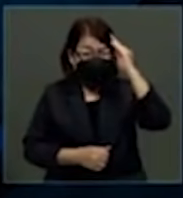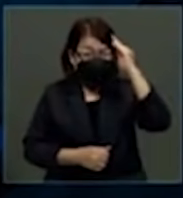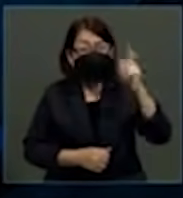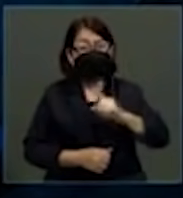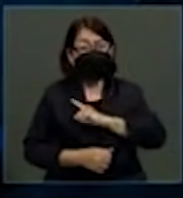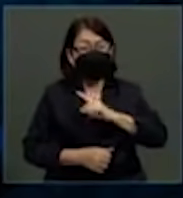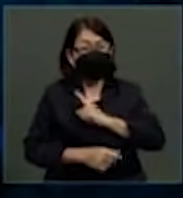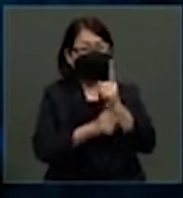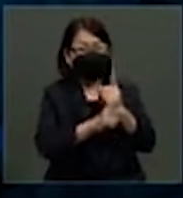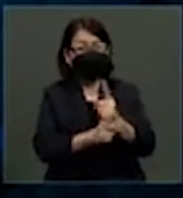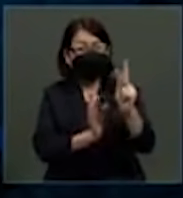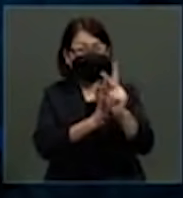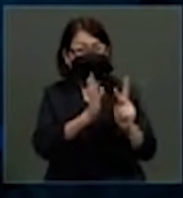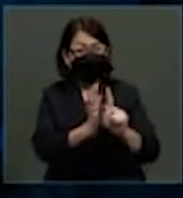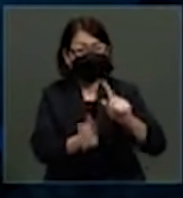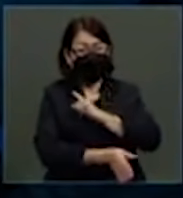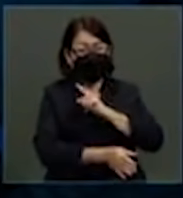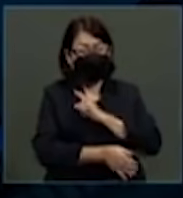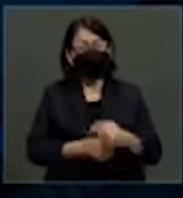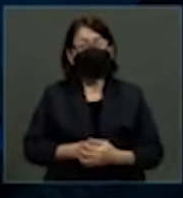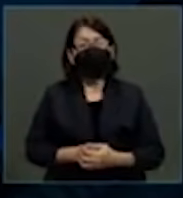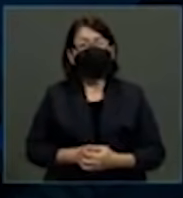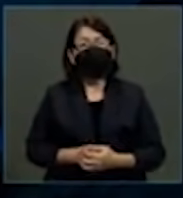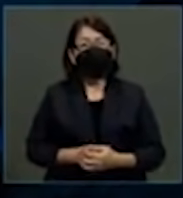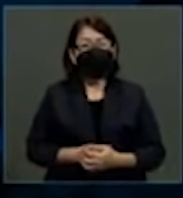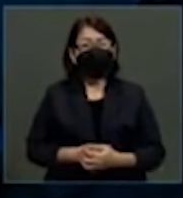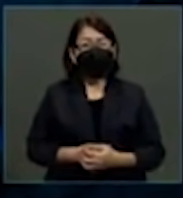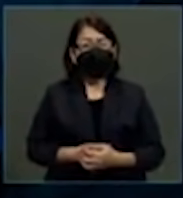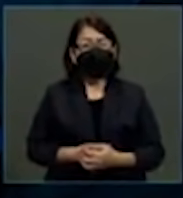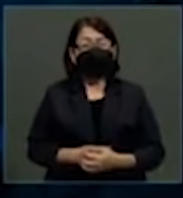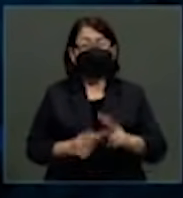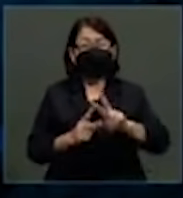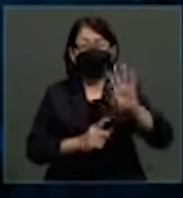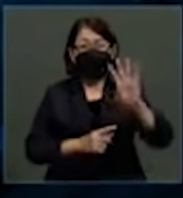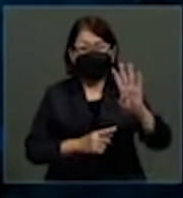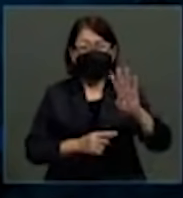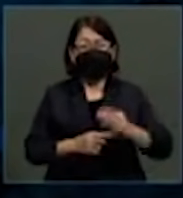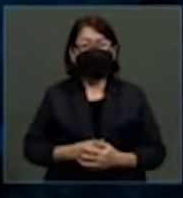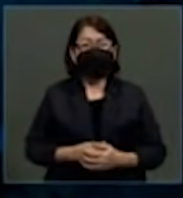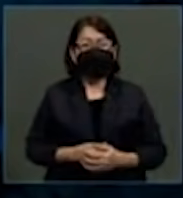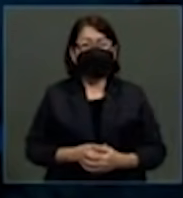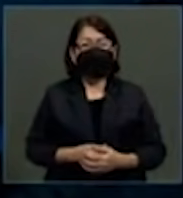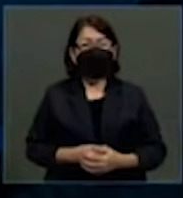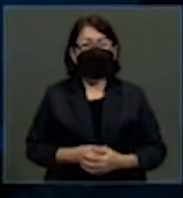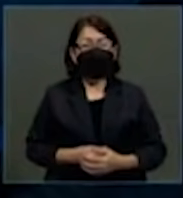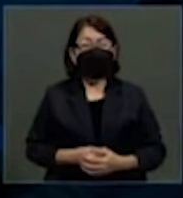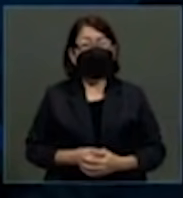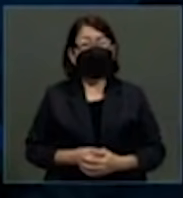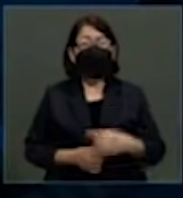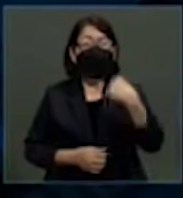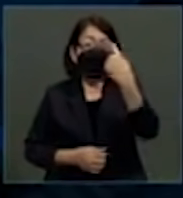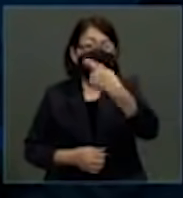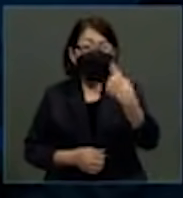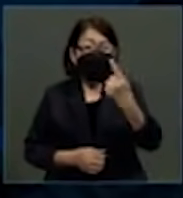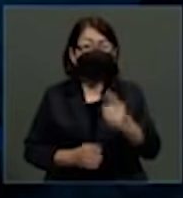ลาวิกาลในการละเมิดกฎหมายด้วยอันนี้ก็นะครับก็รับทราบกันนะครับว่าเป็นผู้ที่บังคับใช้กฎหมายเป็นพนักงานเจ้าหน้าที่ก็